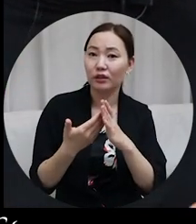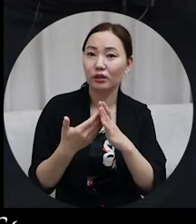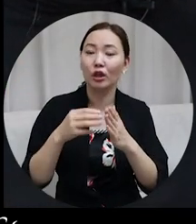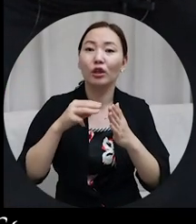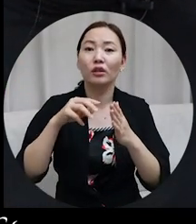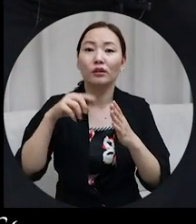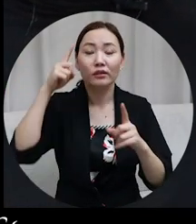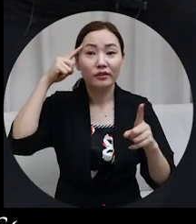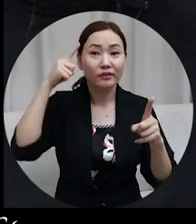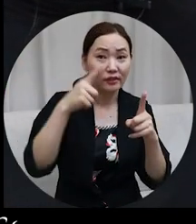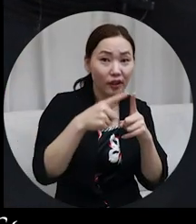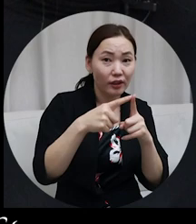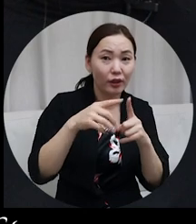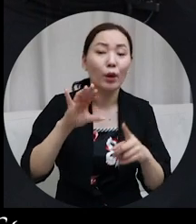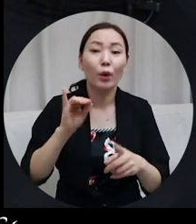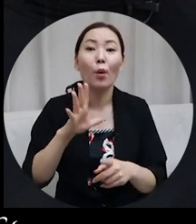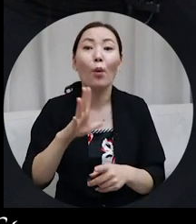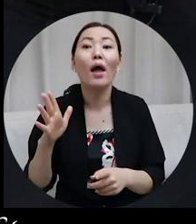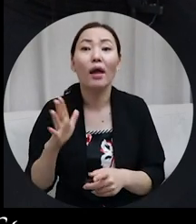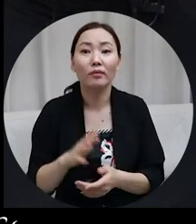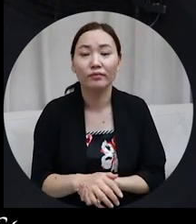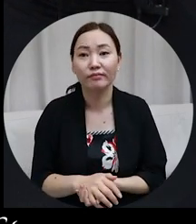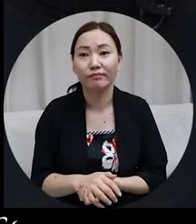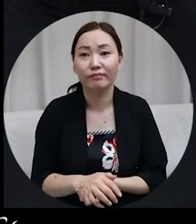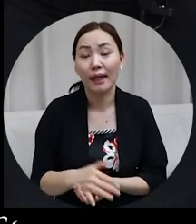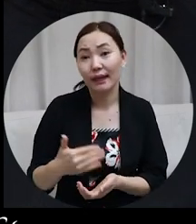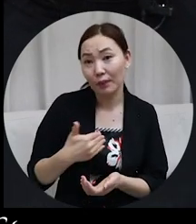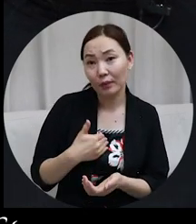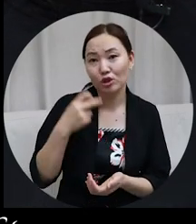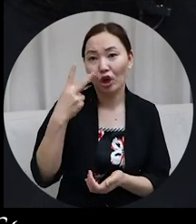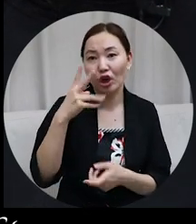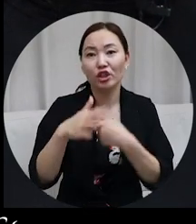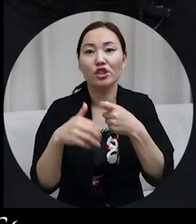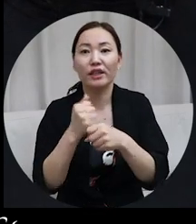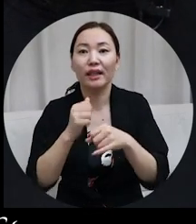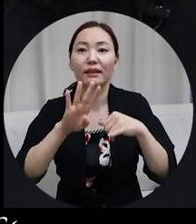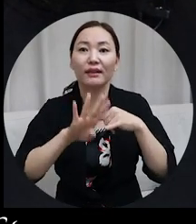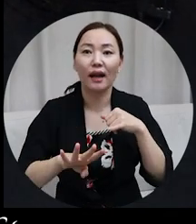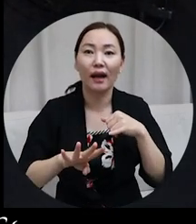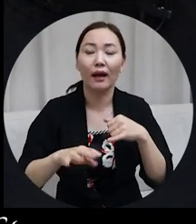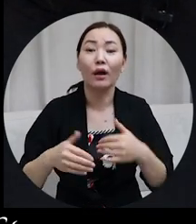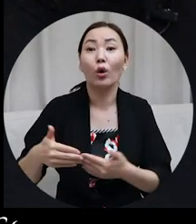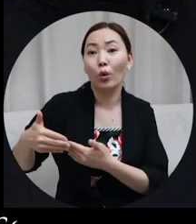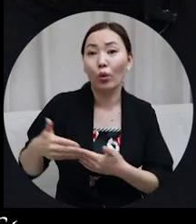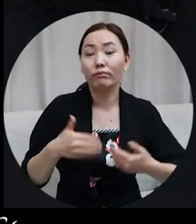одоо гэр бүлийнхэн ч гэдэм үү тий оо тий байна штэ одоо одоо ч номог ч 2 жилийн дараа